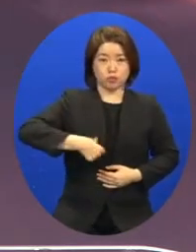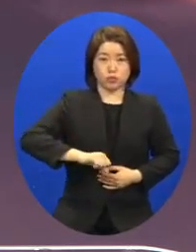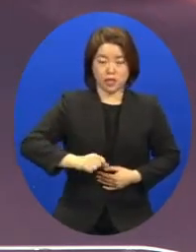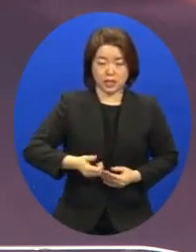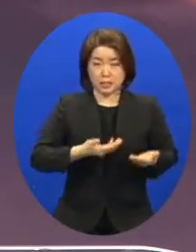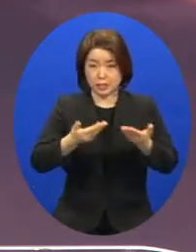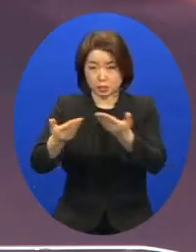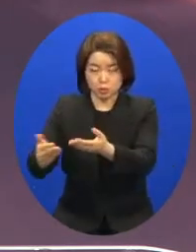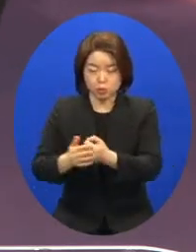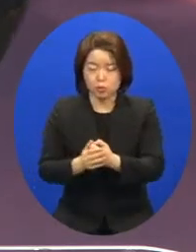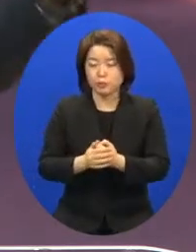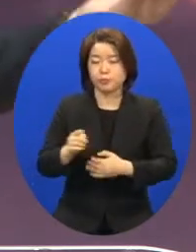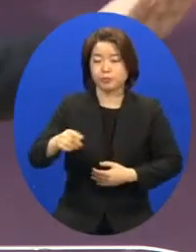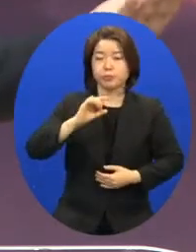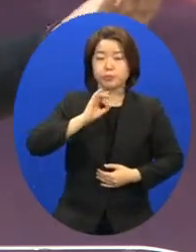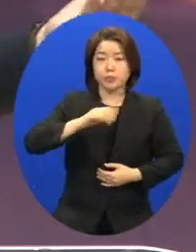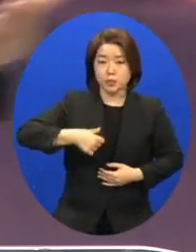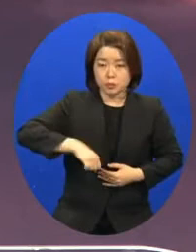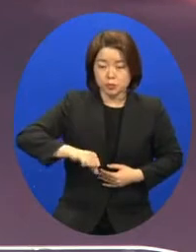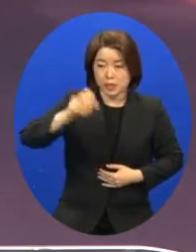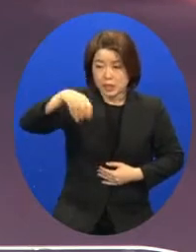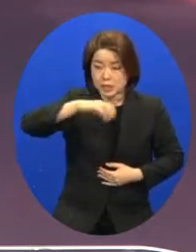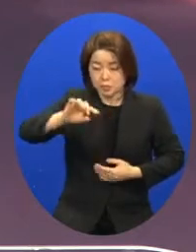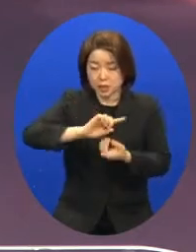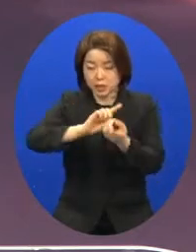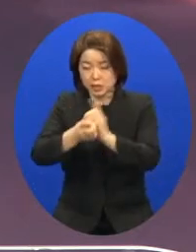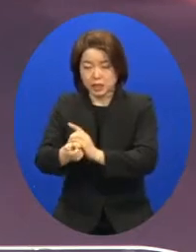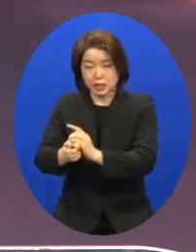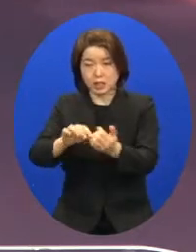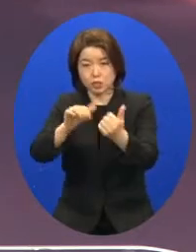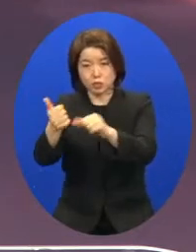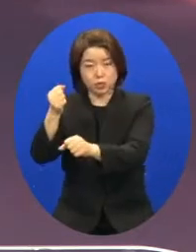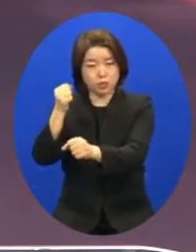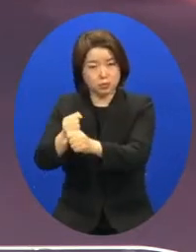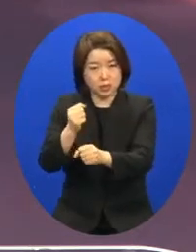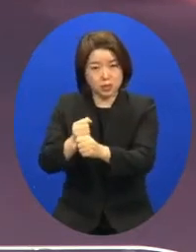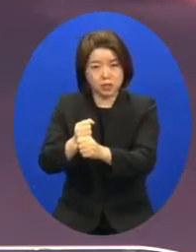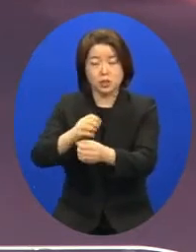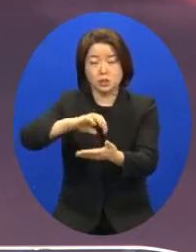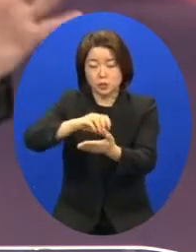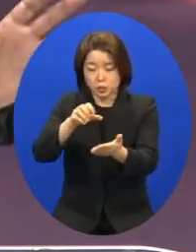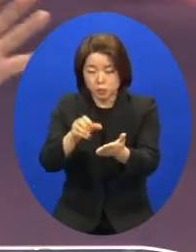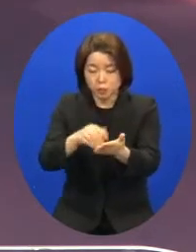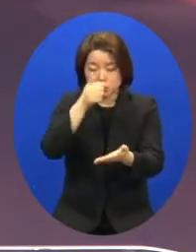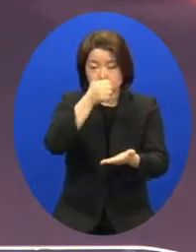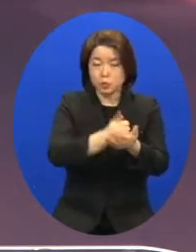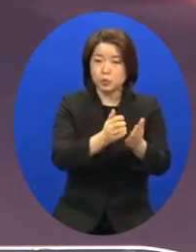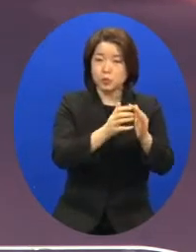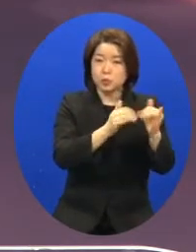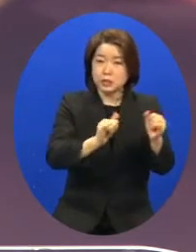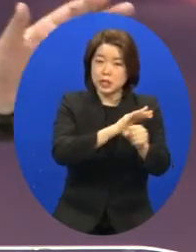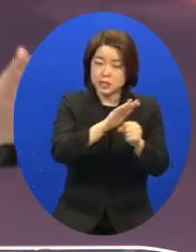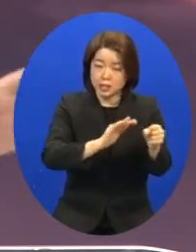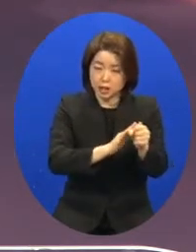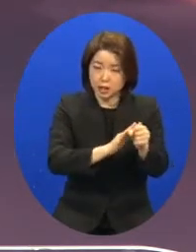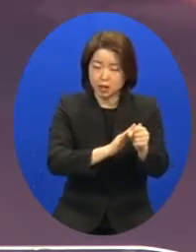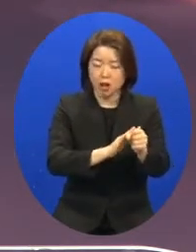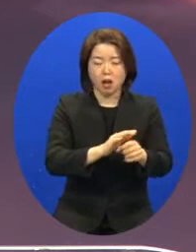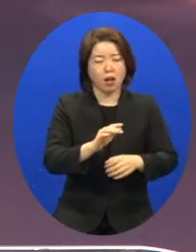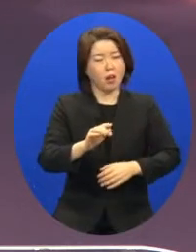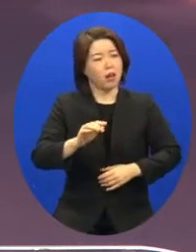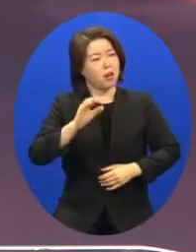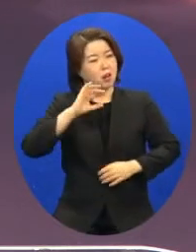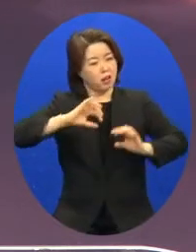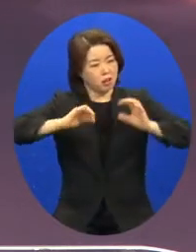그 독생자를 십자가에 대신 죽게 할 정도로 죄인을 사랑하셨다. 세상의 지혜로는 이해도 믿어지지도